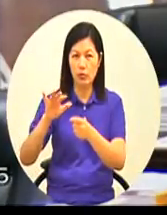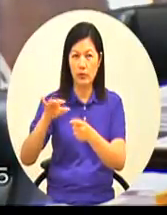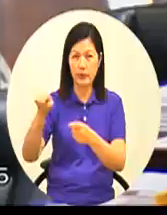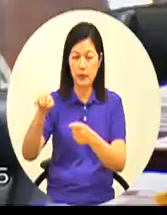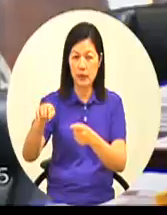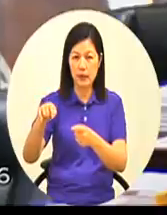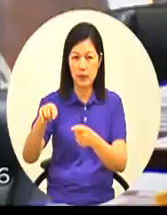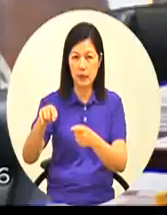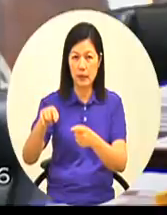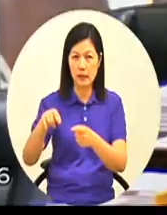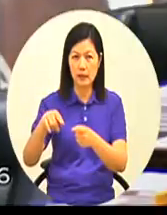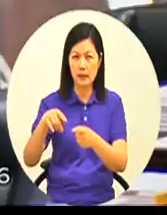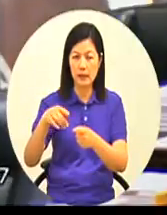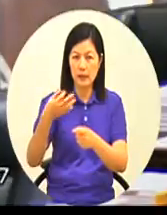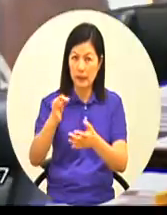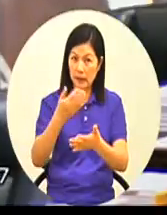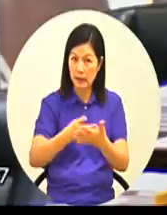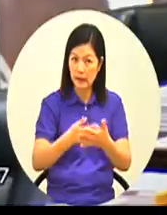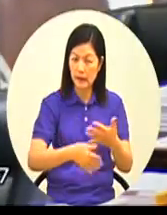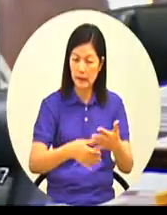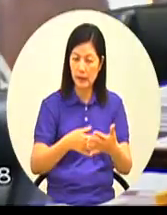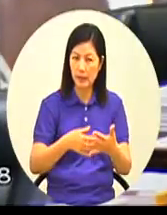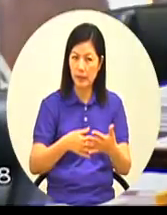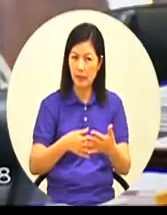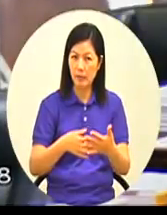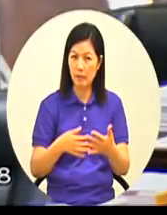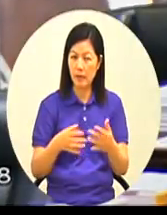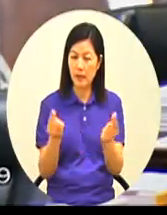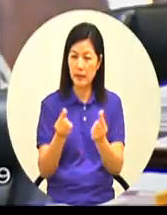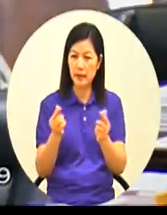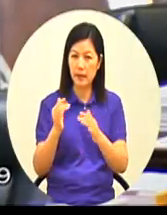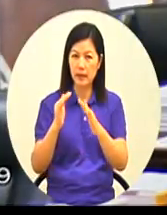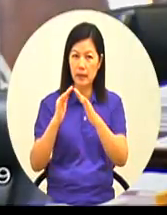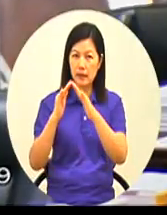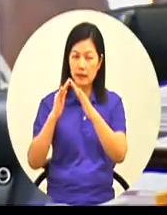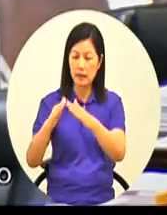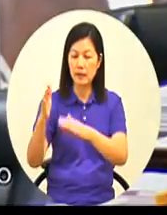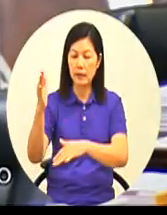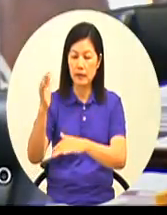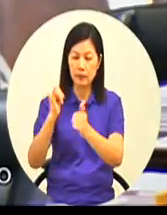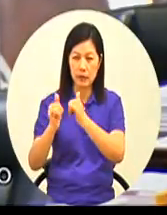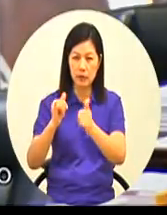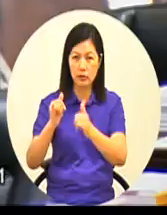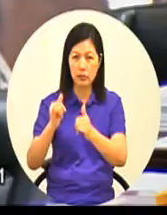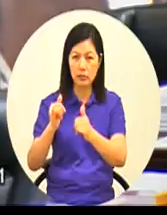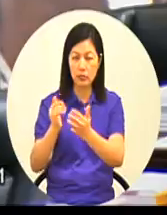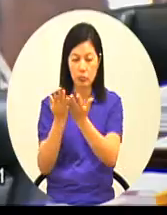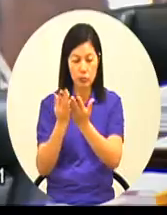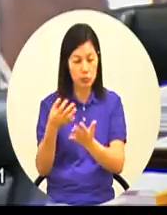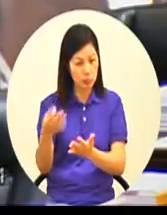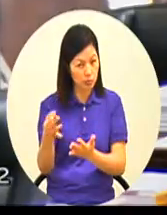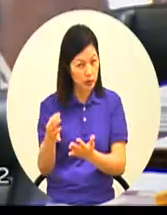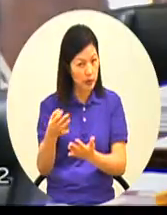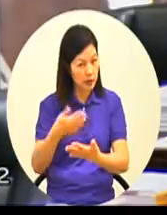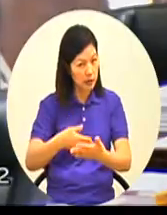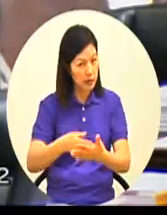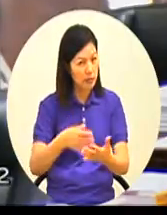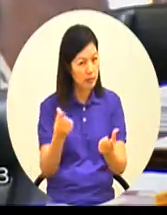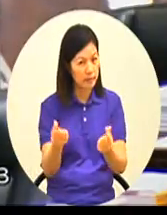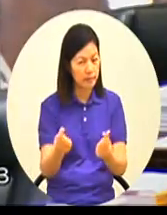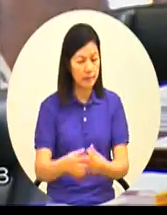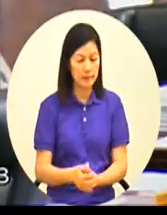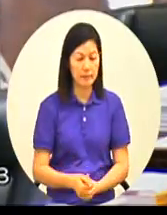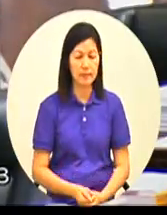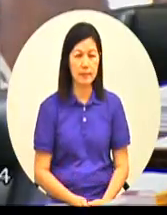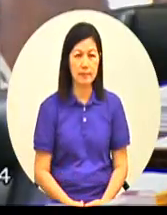减免抵减，可以用当地市民的学费。我有知道这样的，但我来不知道到底